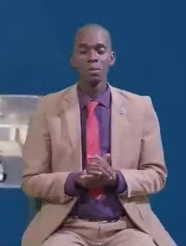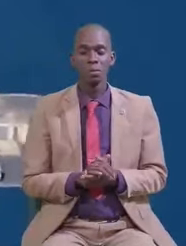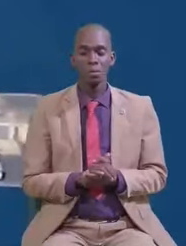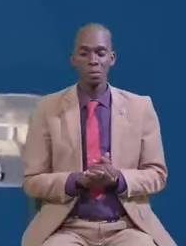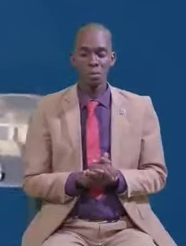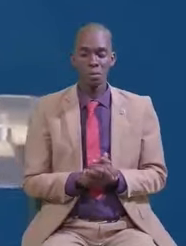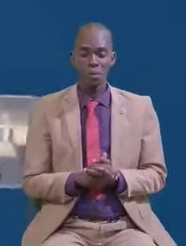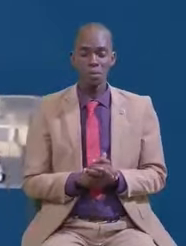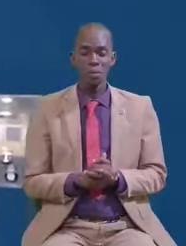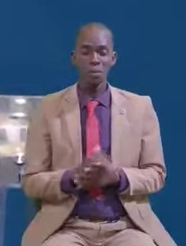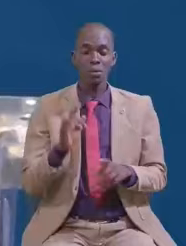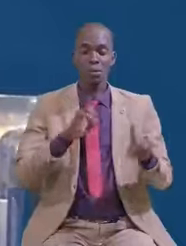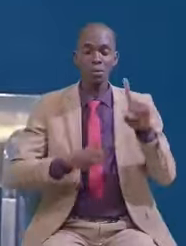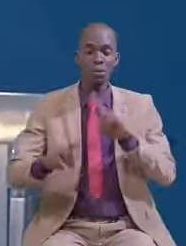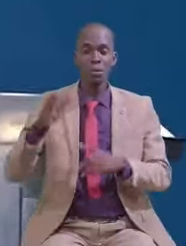Amen.